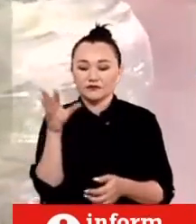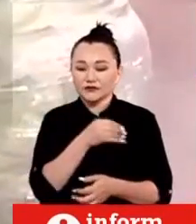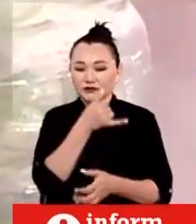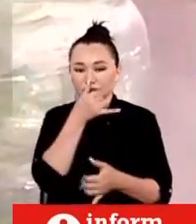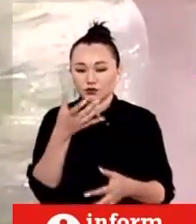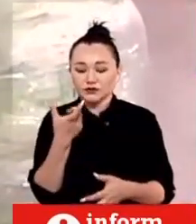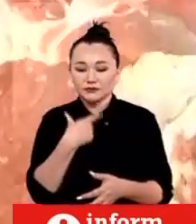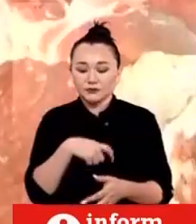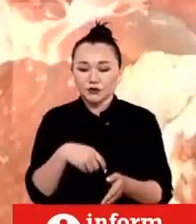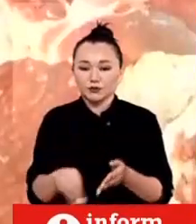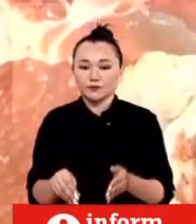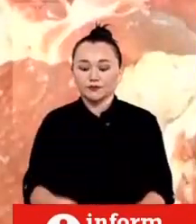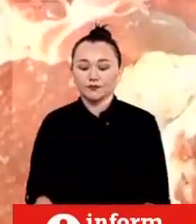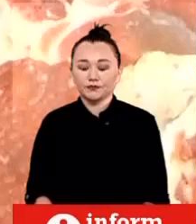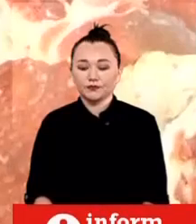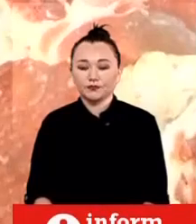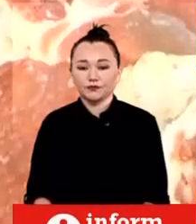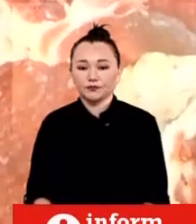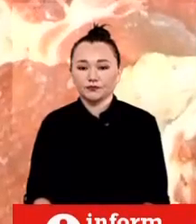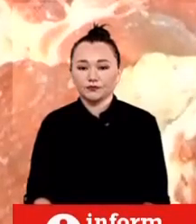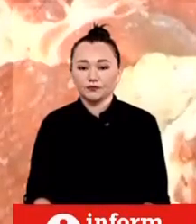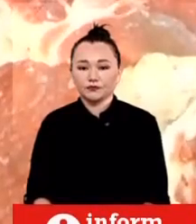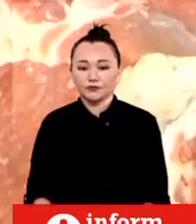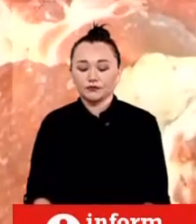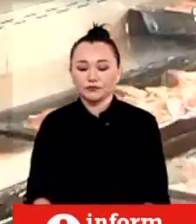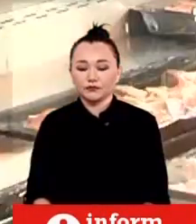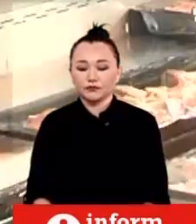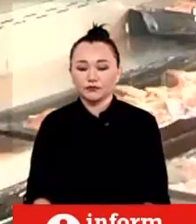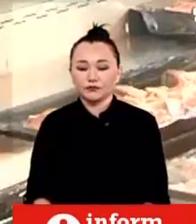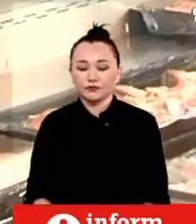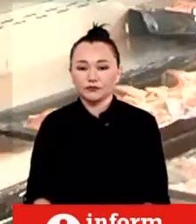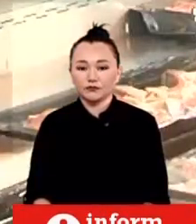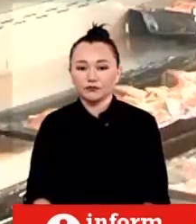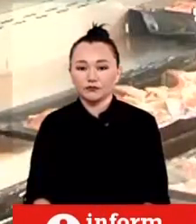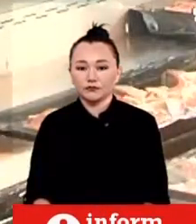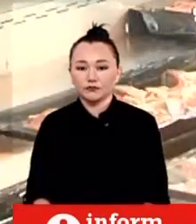могут себе его позволить. Татьяна Новикова, Дэвран Абзиев, Абзал Дурабеков, Информбюро.